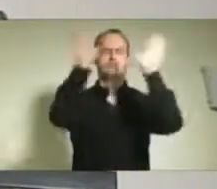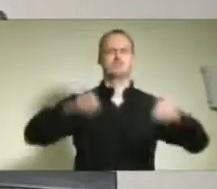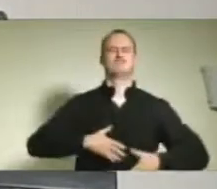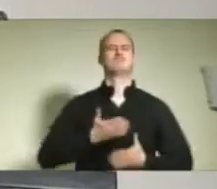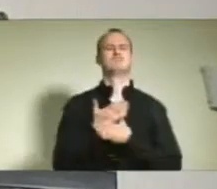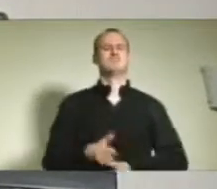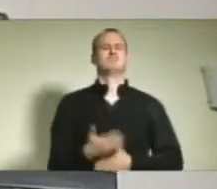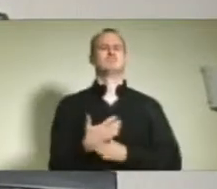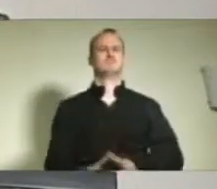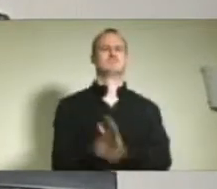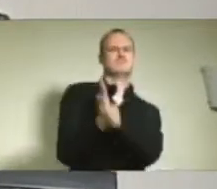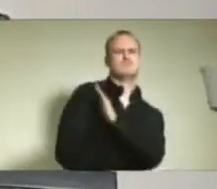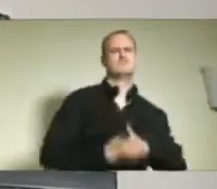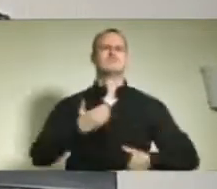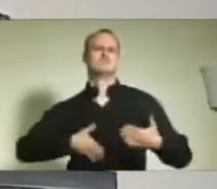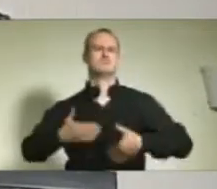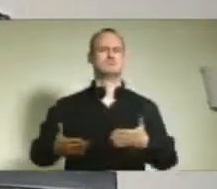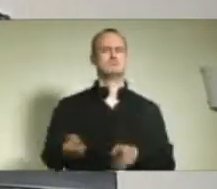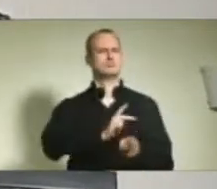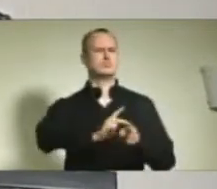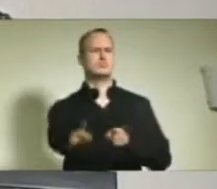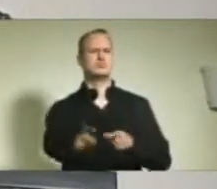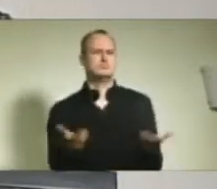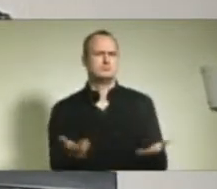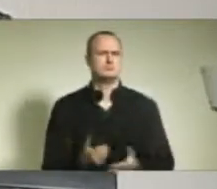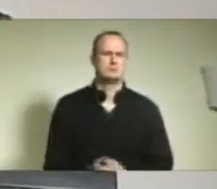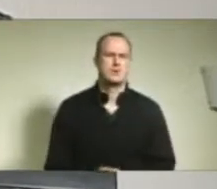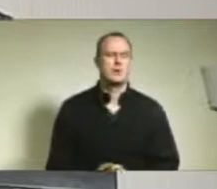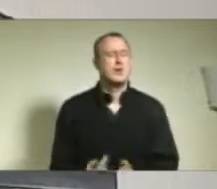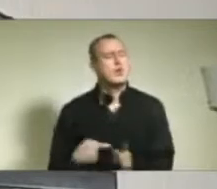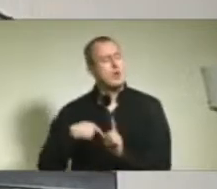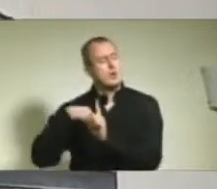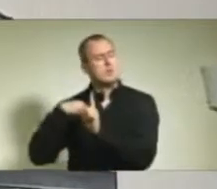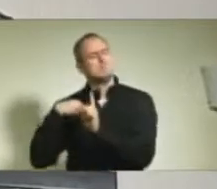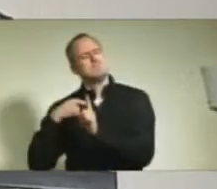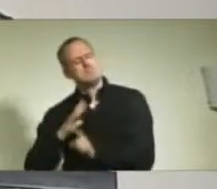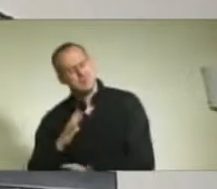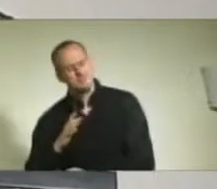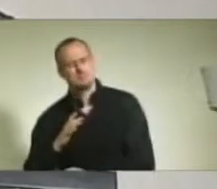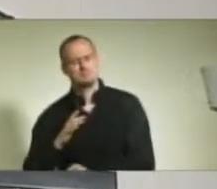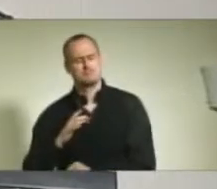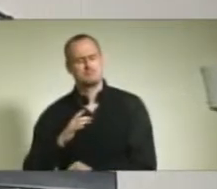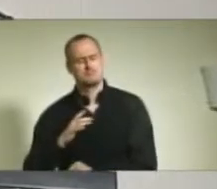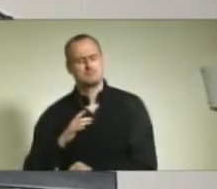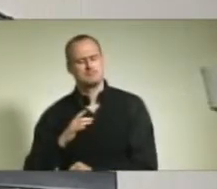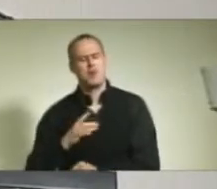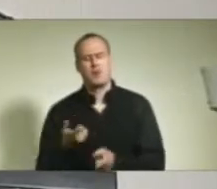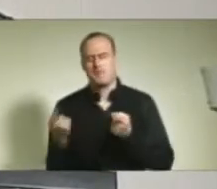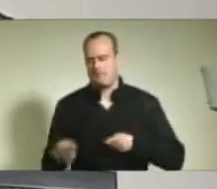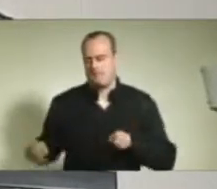très, très compétents, très professionnels. Et par contre, on a aussi recruté